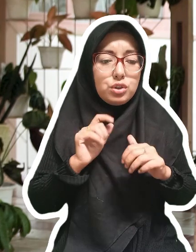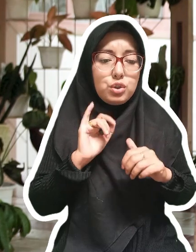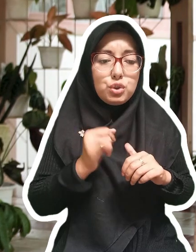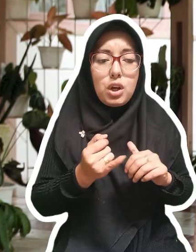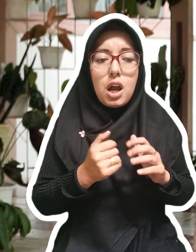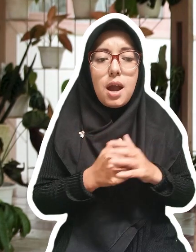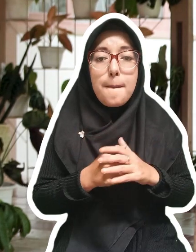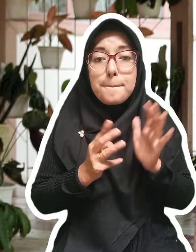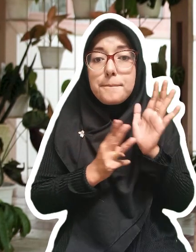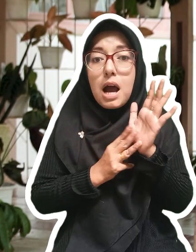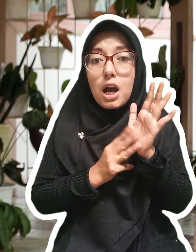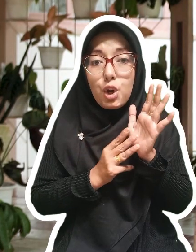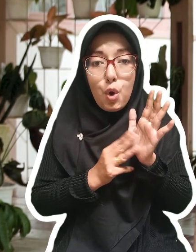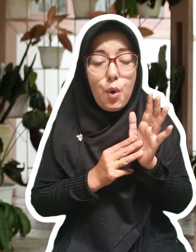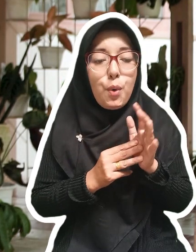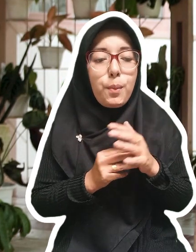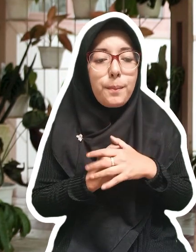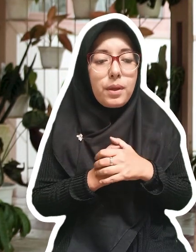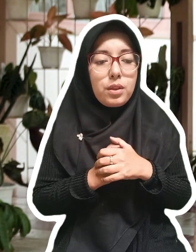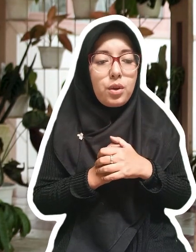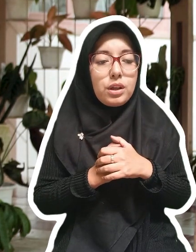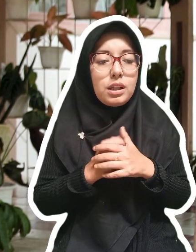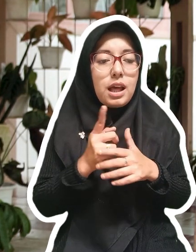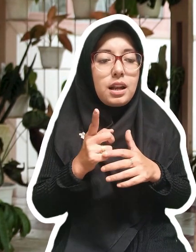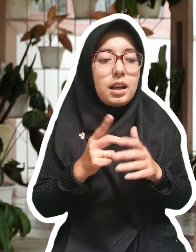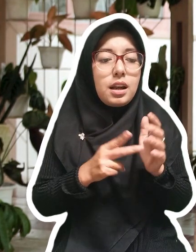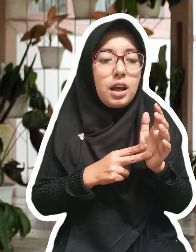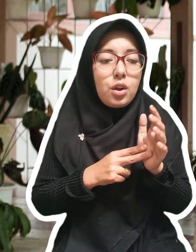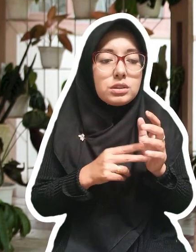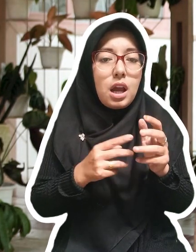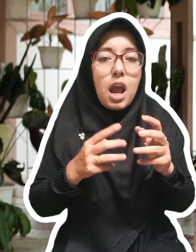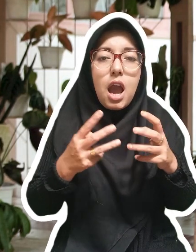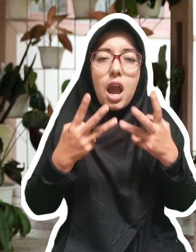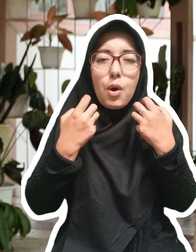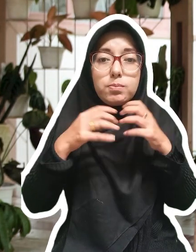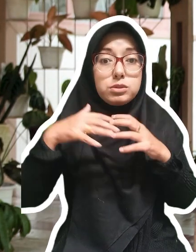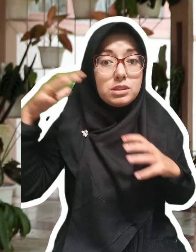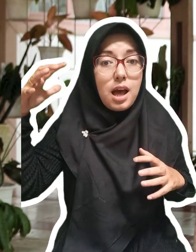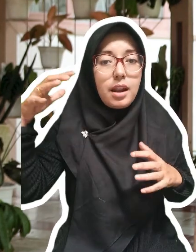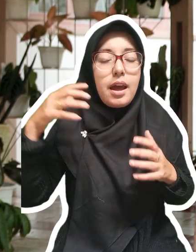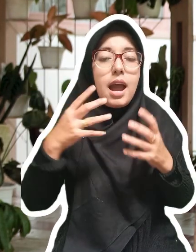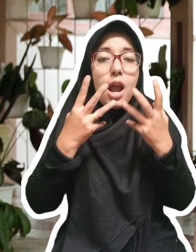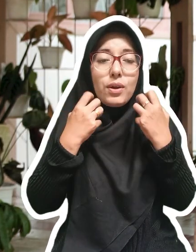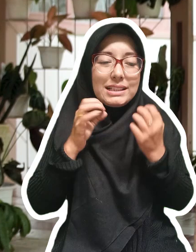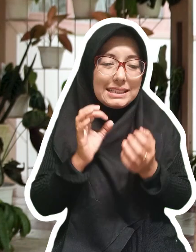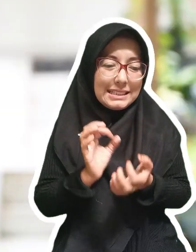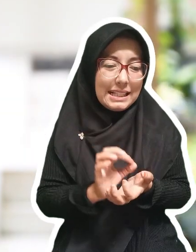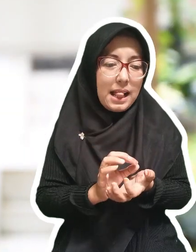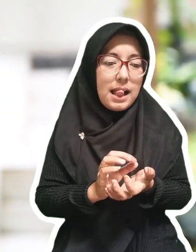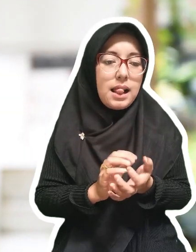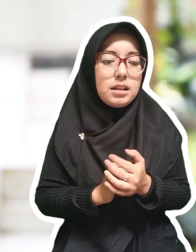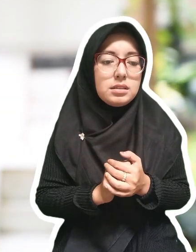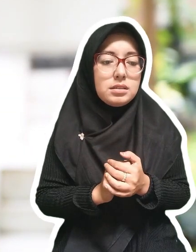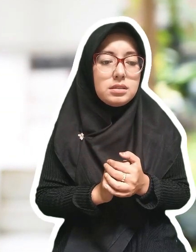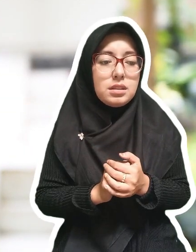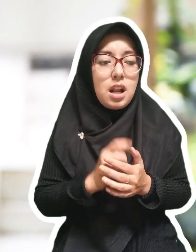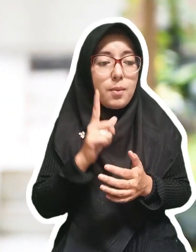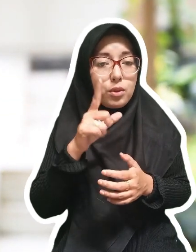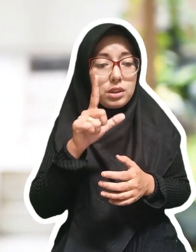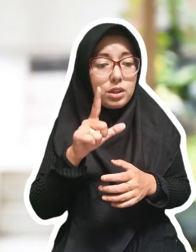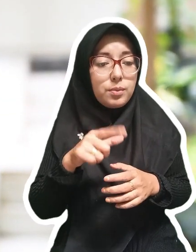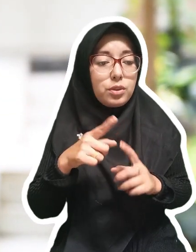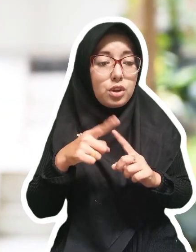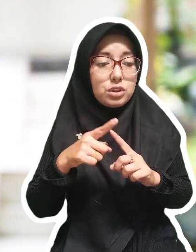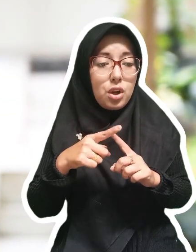melakukan diagnosa makropatologi, yaitu melakukan nekropsi pada hewan besar dan hewan kecil. Di laboratorium patologi juga terdapat laboratorium